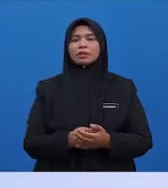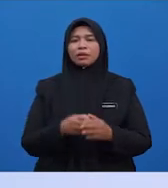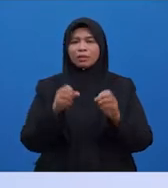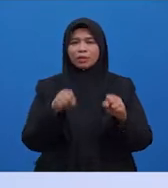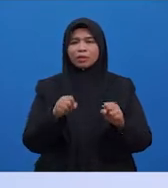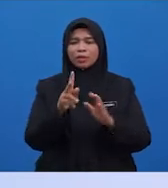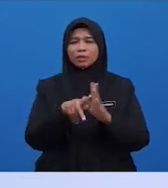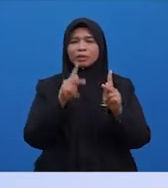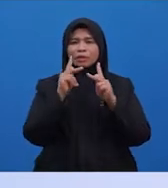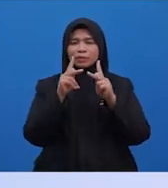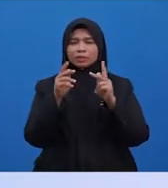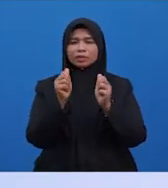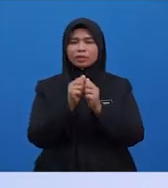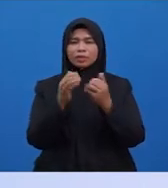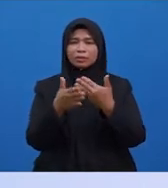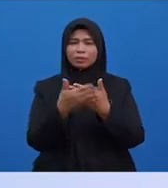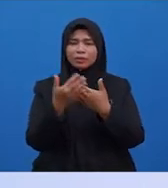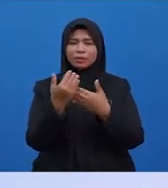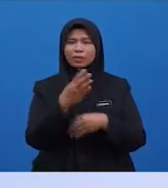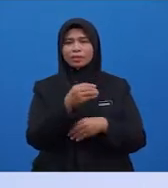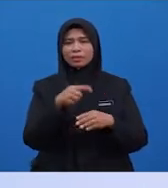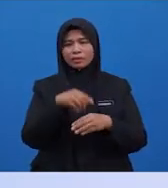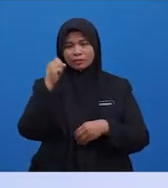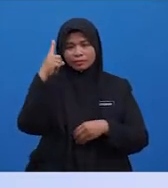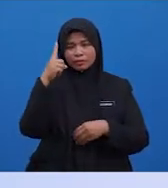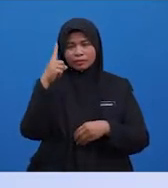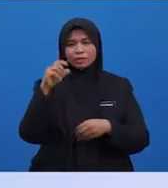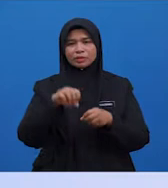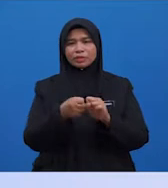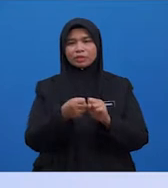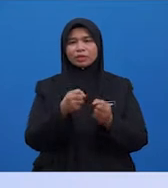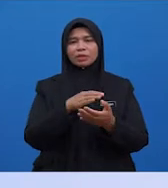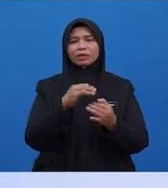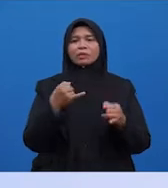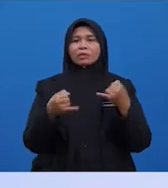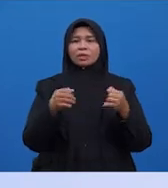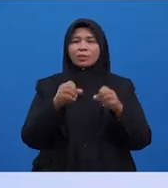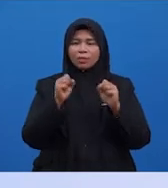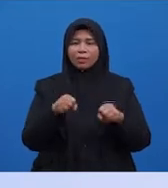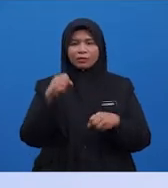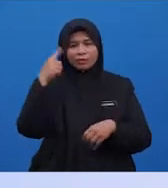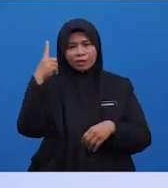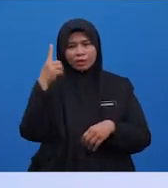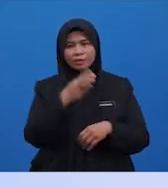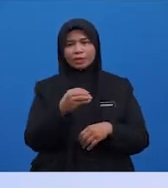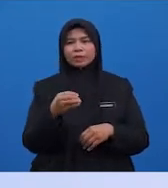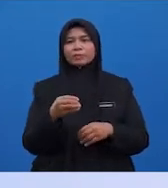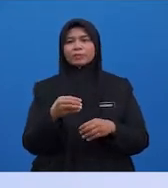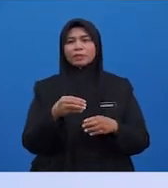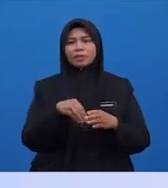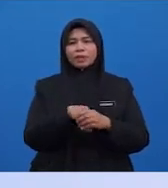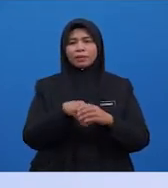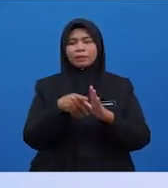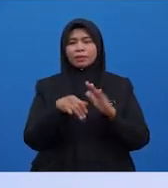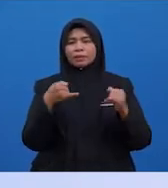Berupaya berkomunikasi dengan mudah dan difahami agar para pemain mampu memahami dan